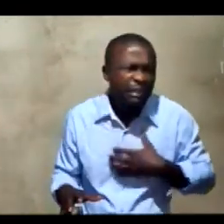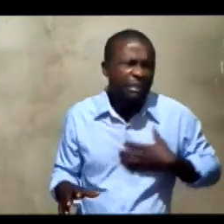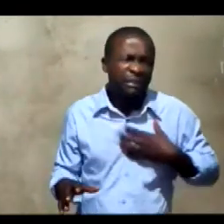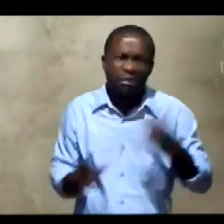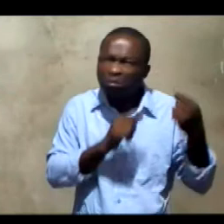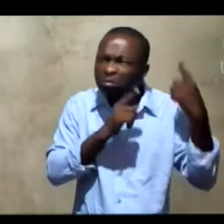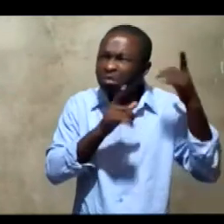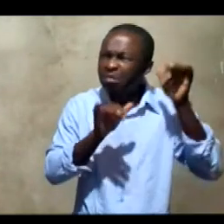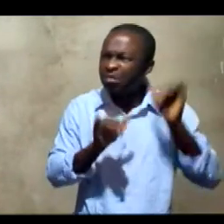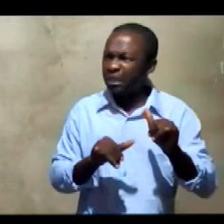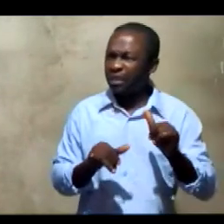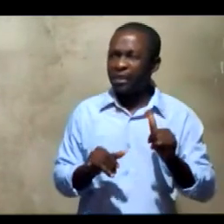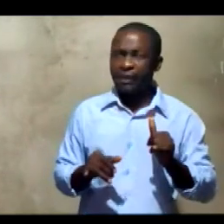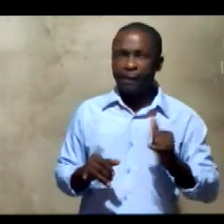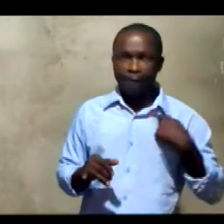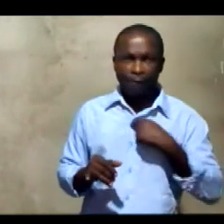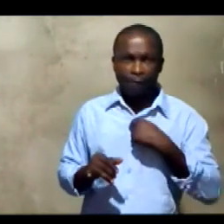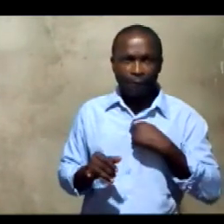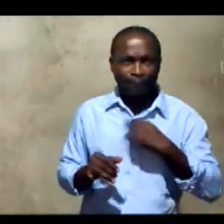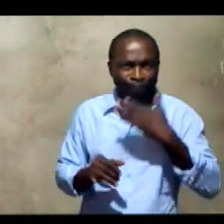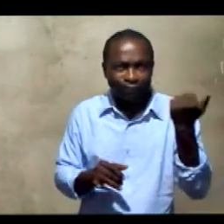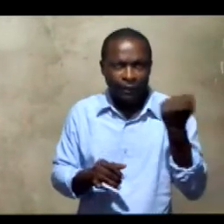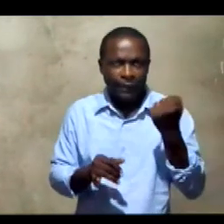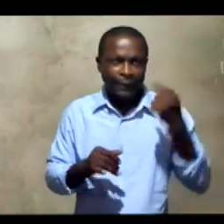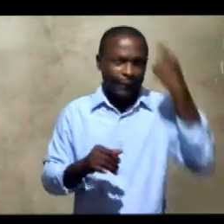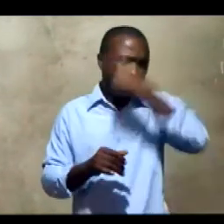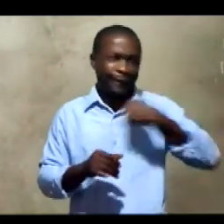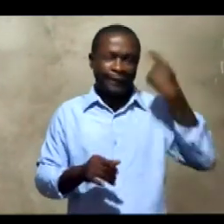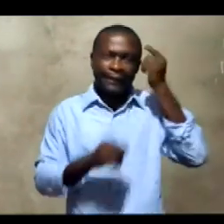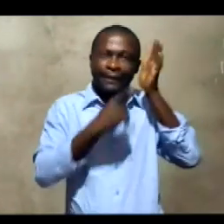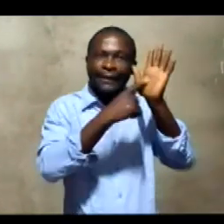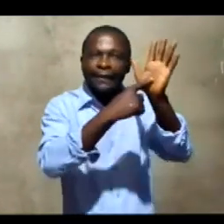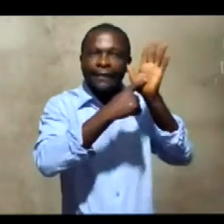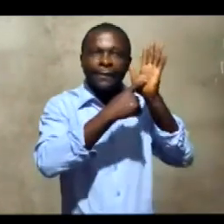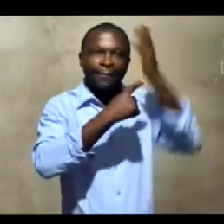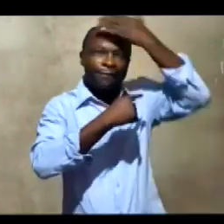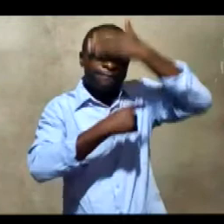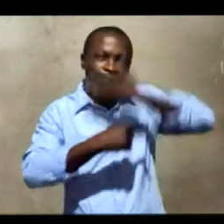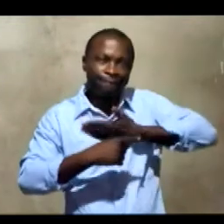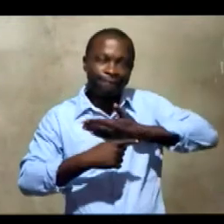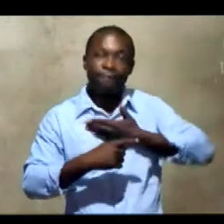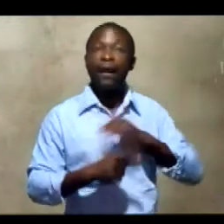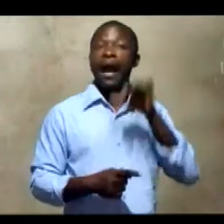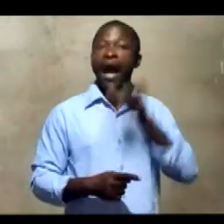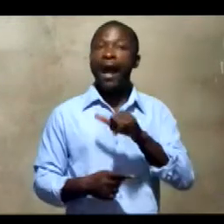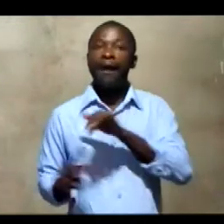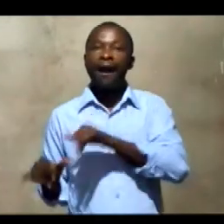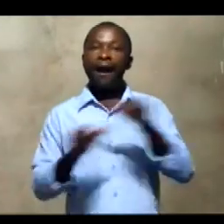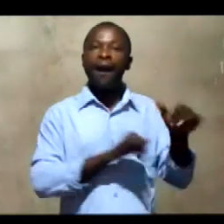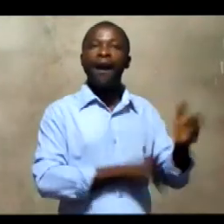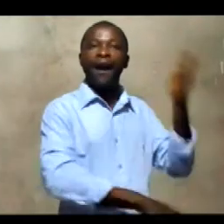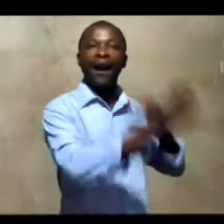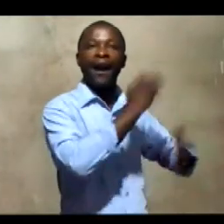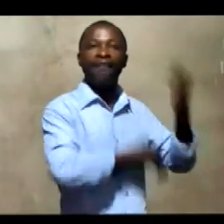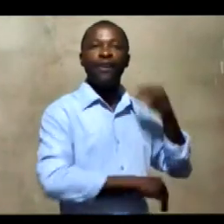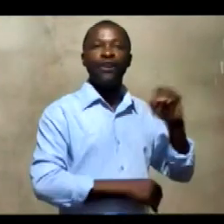de pédophilie et de pratiques homosexuelles. À l'époque où il se faisait passer pour un recruteur de jeunes footballeurs, une affaire pareille